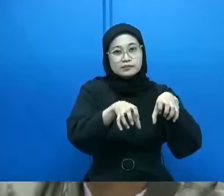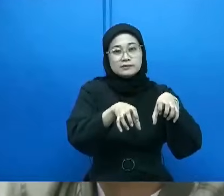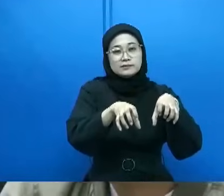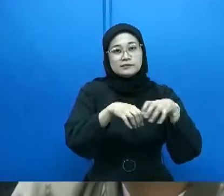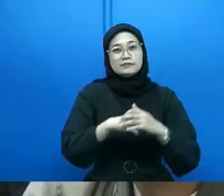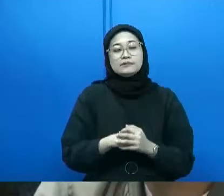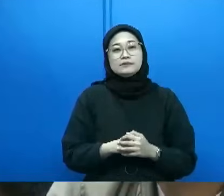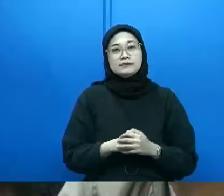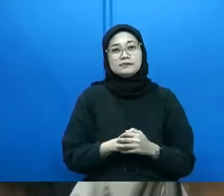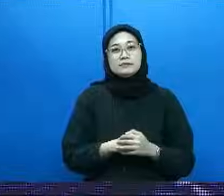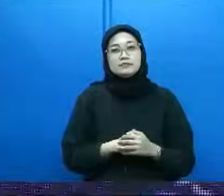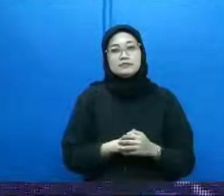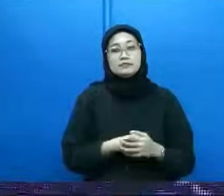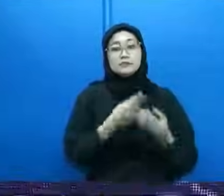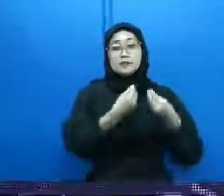Begitu azan toko tutup.